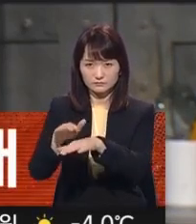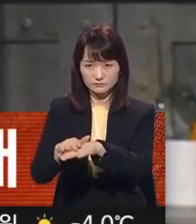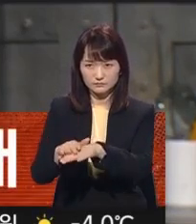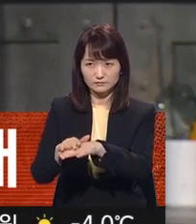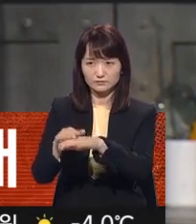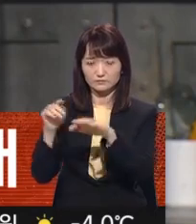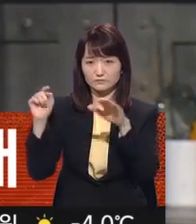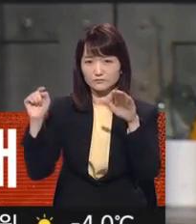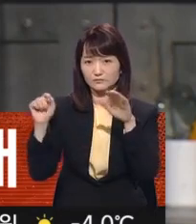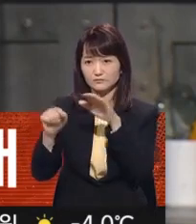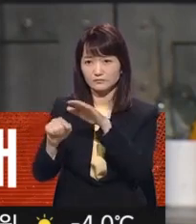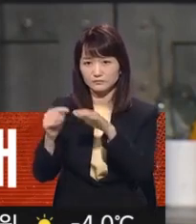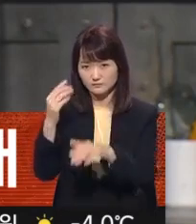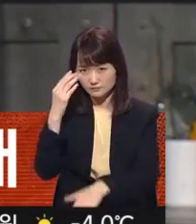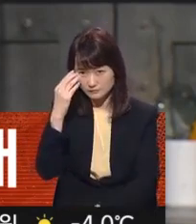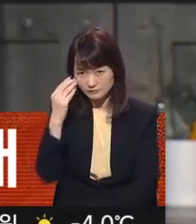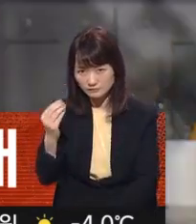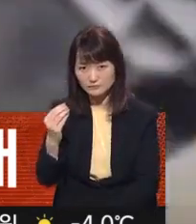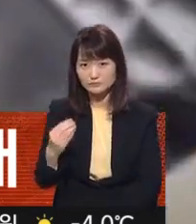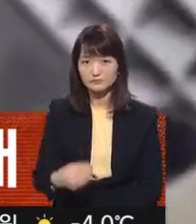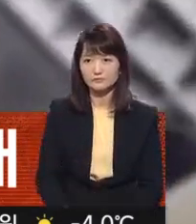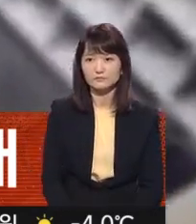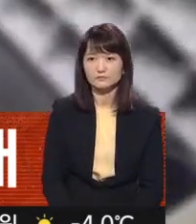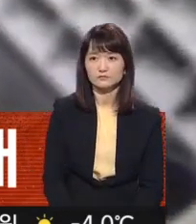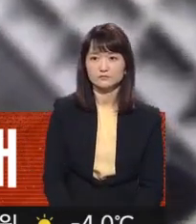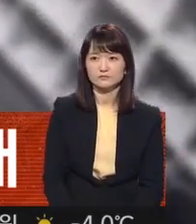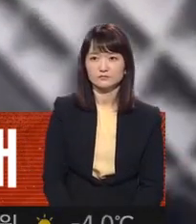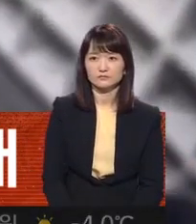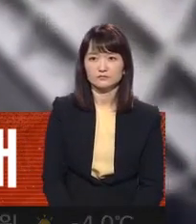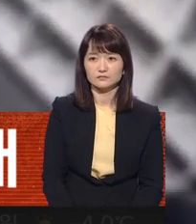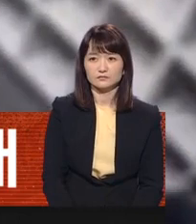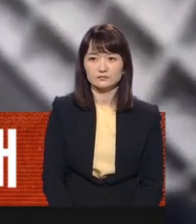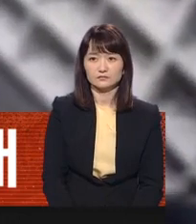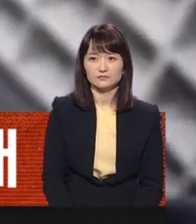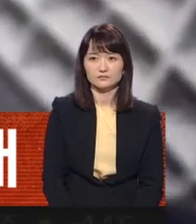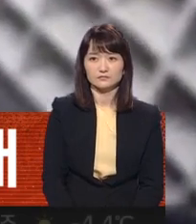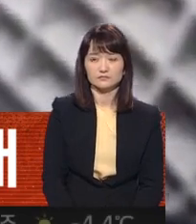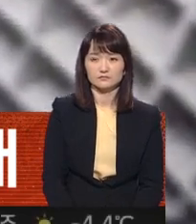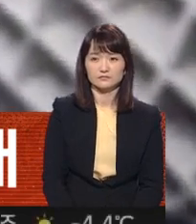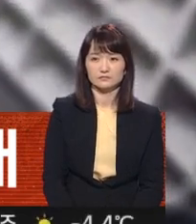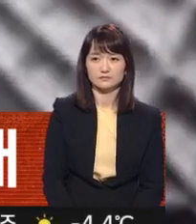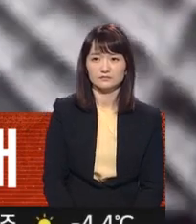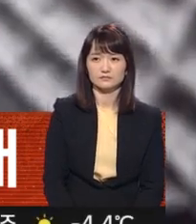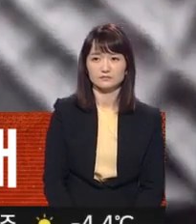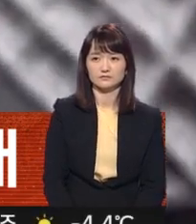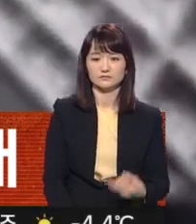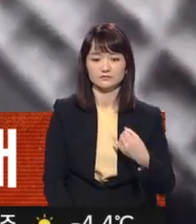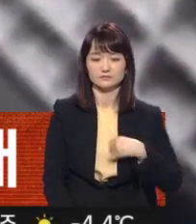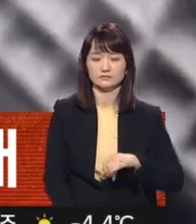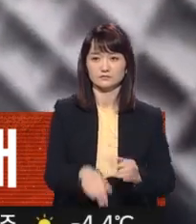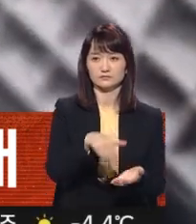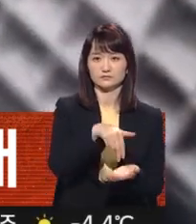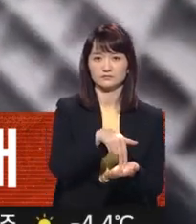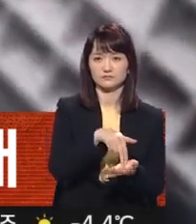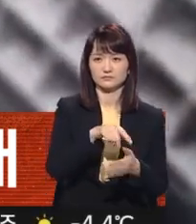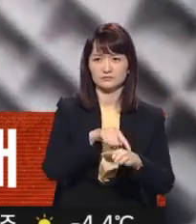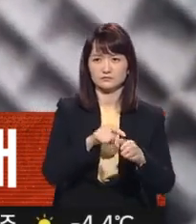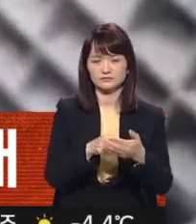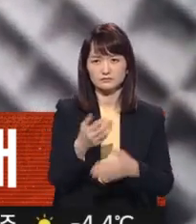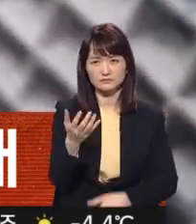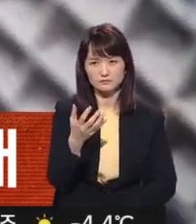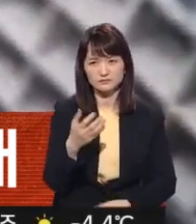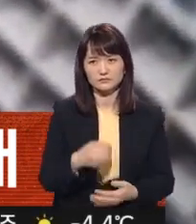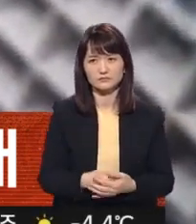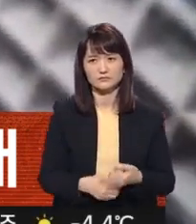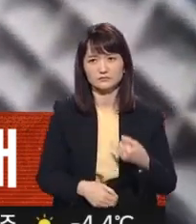찾아갔다라는게 눈에 보이고 있는 거예요 그러다 보니까 그 기본적으로 그 딸의 입장에서는 얼마나 그게 마음이 아팠겠습니까